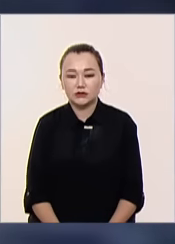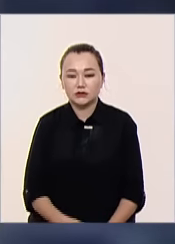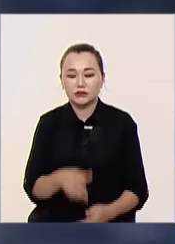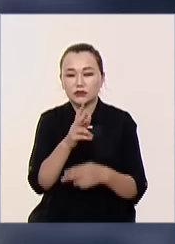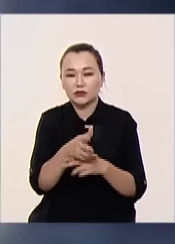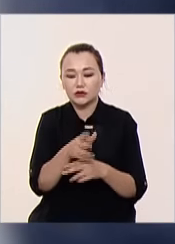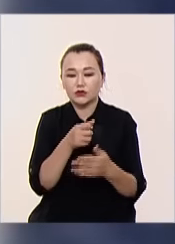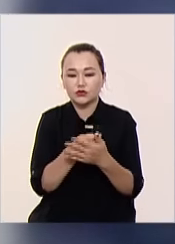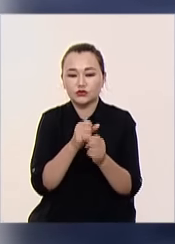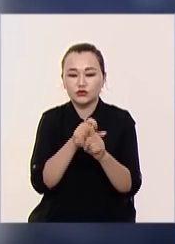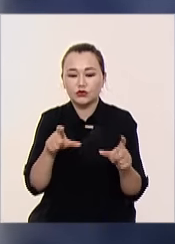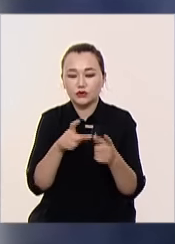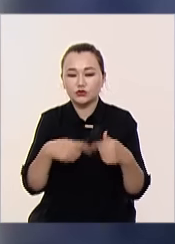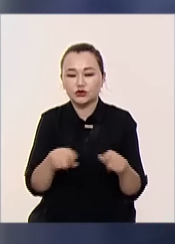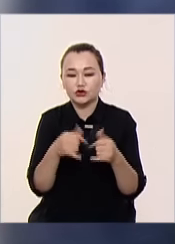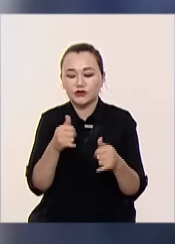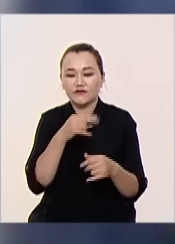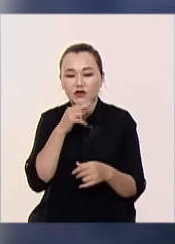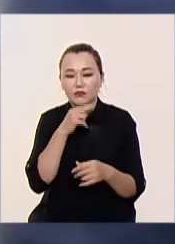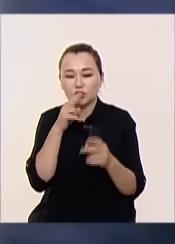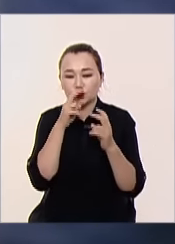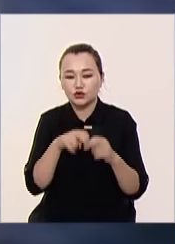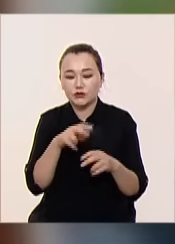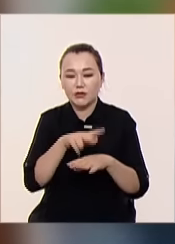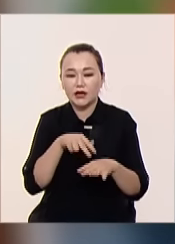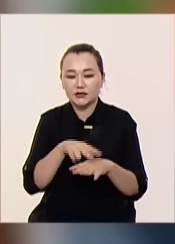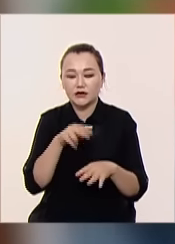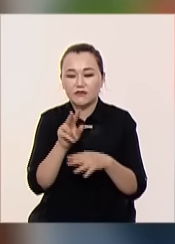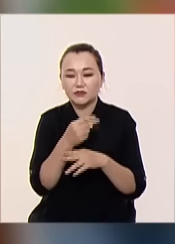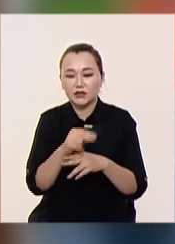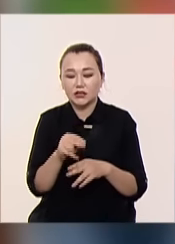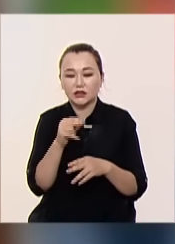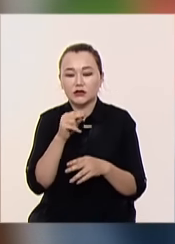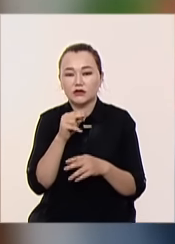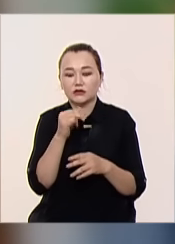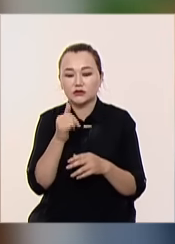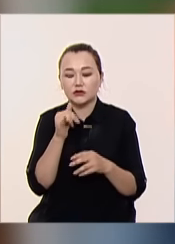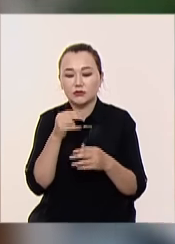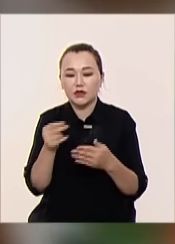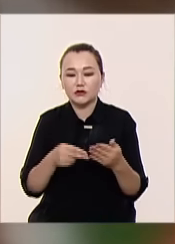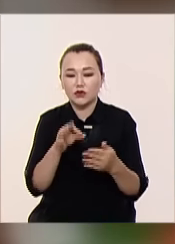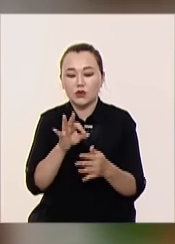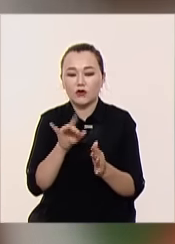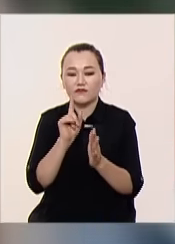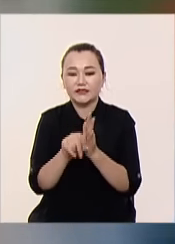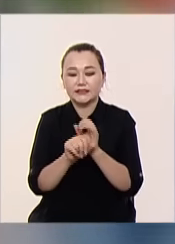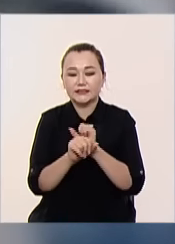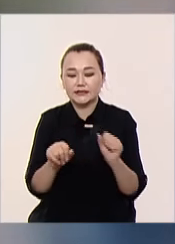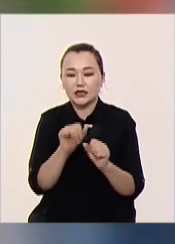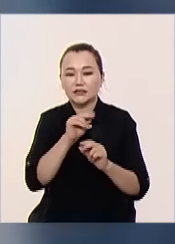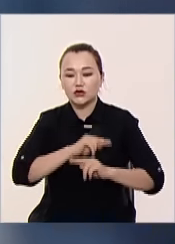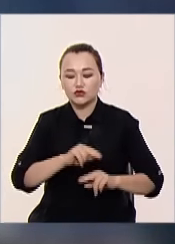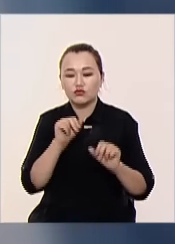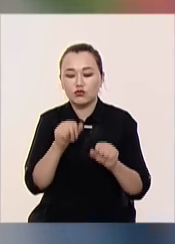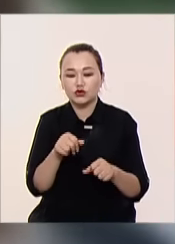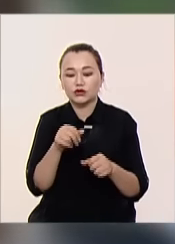Кадры из дошкольного учреждения сейчас внимательно изучают в полиции. Воспитательница находится под подпиской о невыезде. Правда, сотруднице